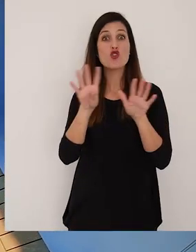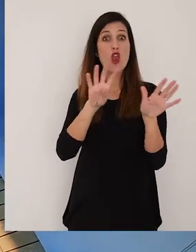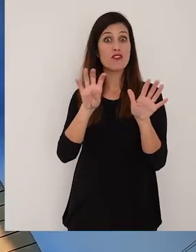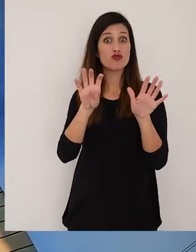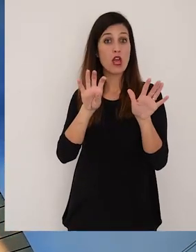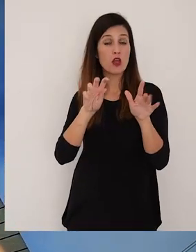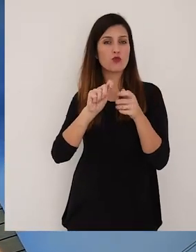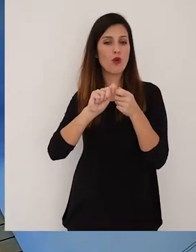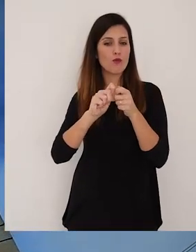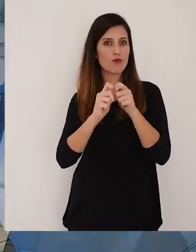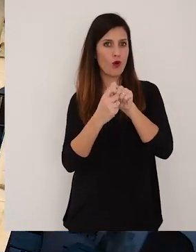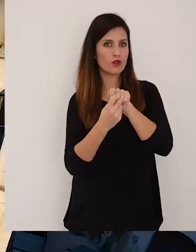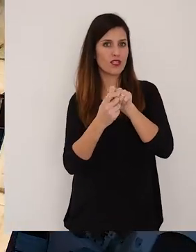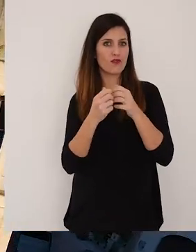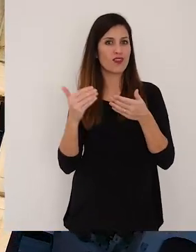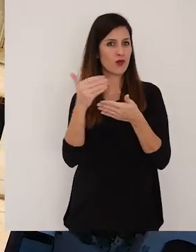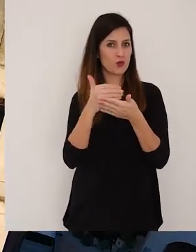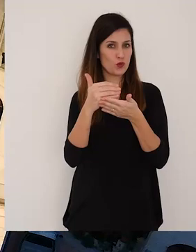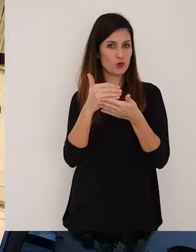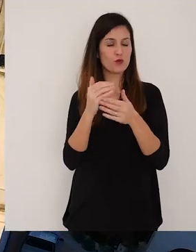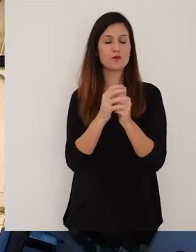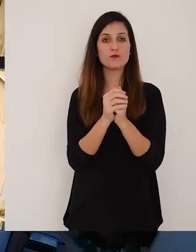del Novecento.